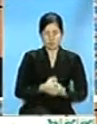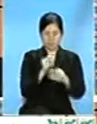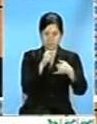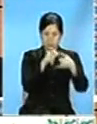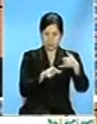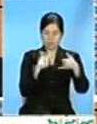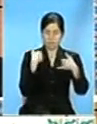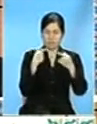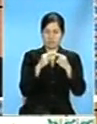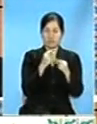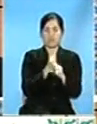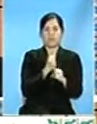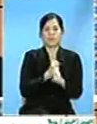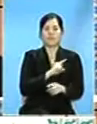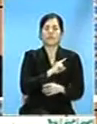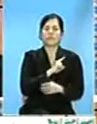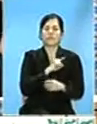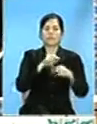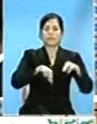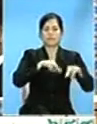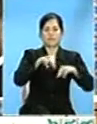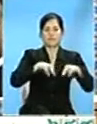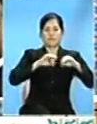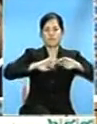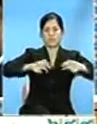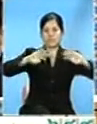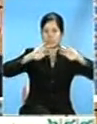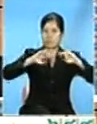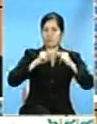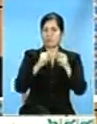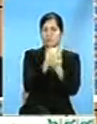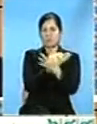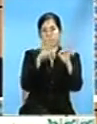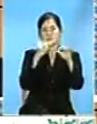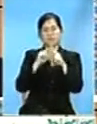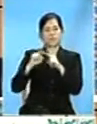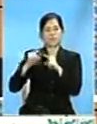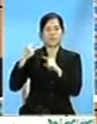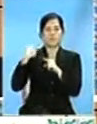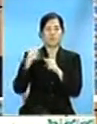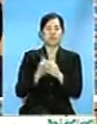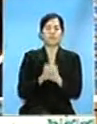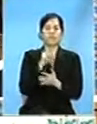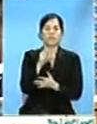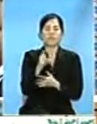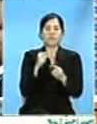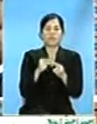ระที่จะเข้ามาทำหน้าที่ตรวจสอบรัฐบาลอย่างอิสระท่านมีหลักประกันอะไรให้เขา